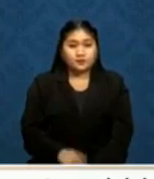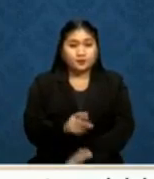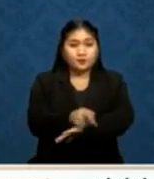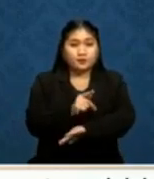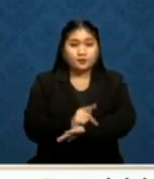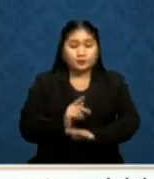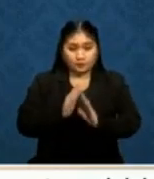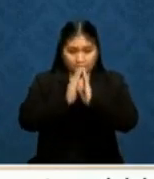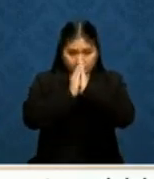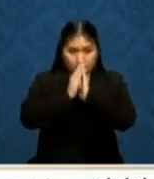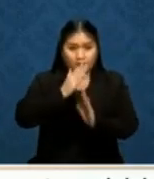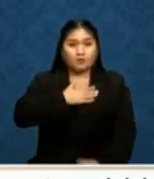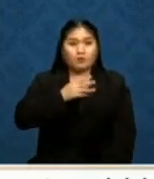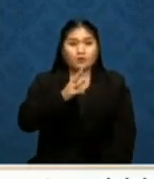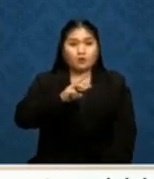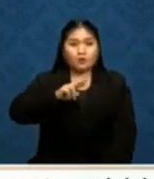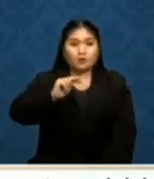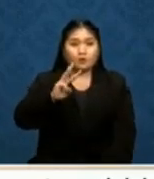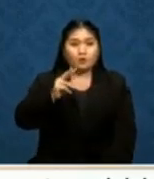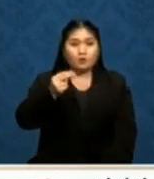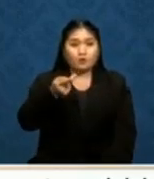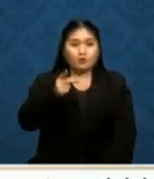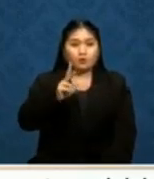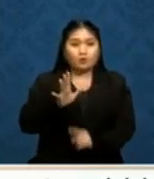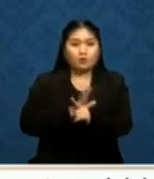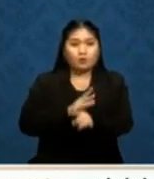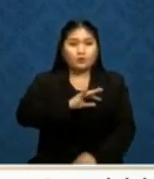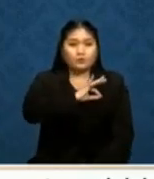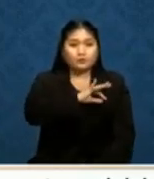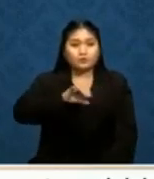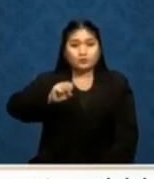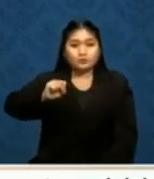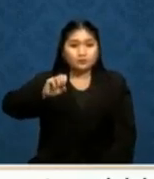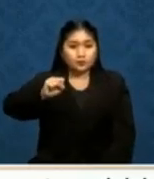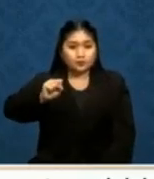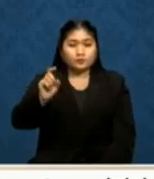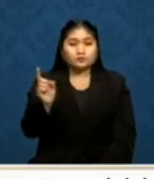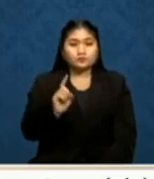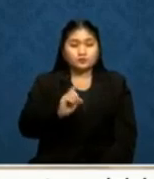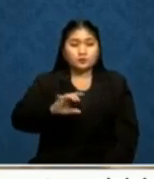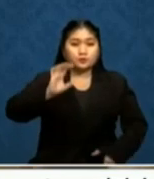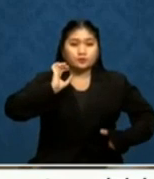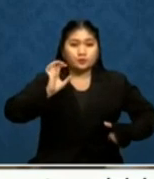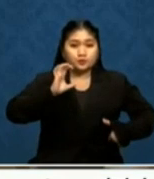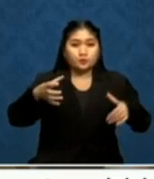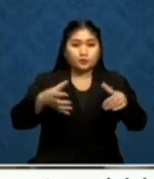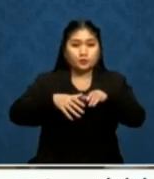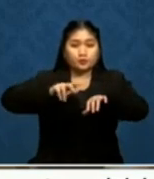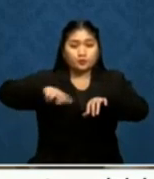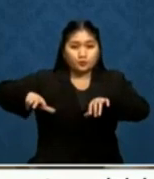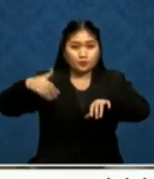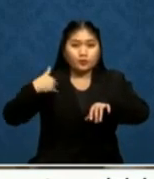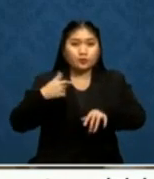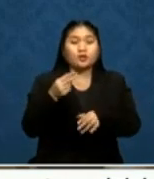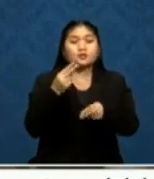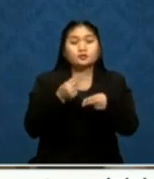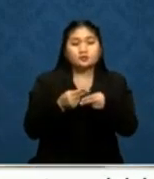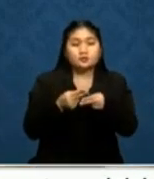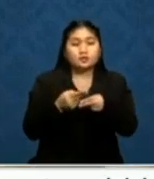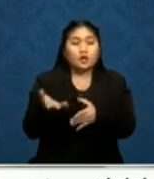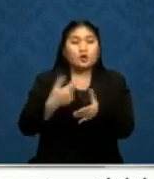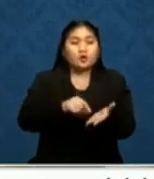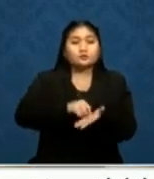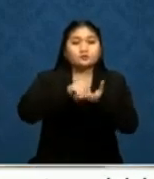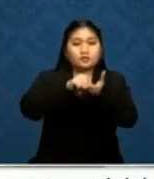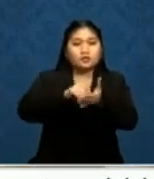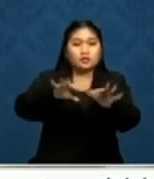สภาที่เคารพครับกับผมนายวรวงศ์วรปัญญาสมาชิกสภาผู้แทนราษฎรจังหวัดลพบุรีพรรคเพื่อไทยครับขอเสนอให้ใช้ร่าง